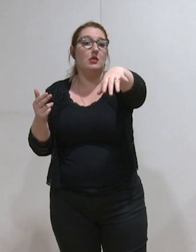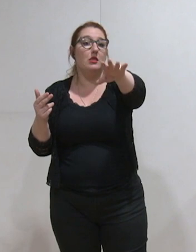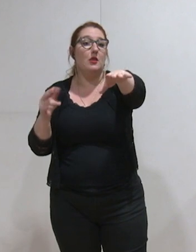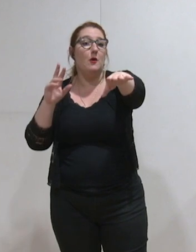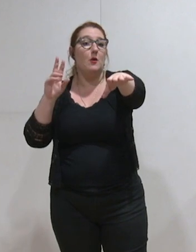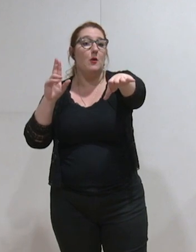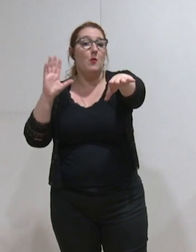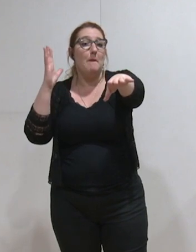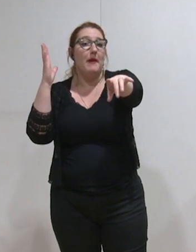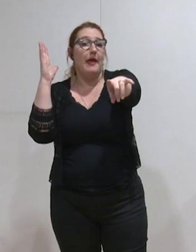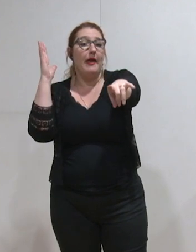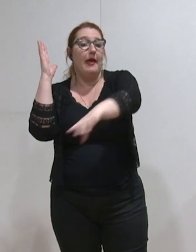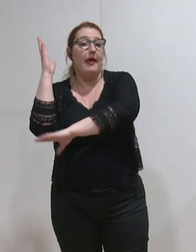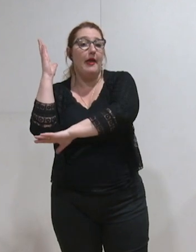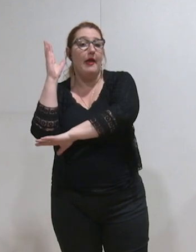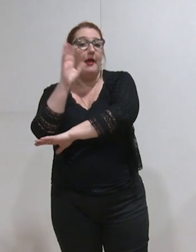UMP